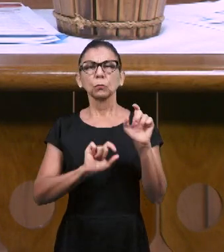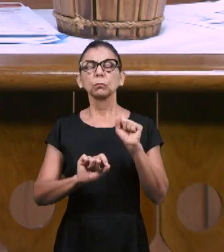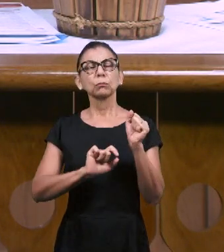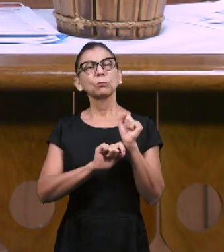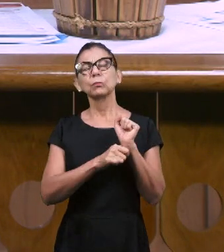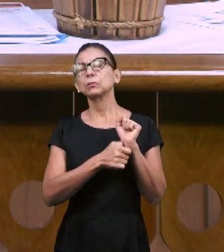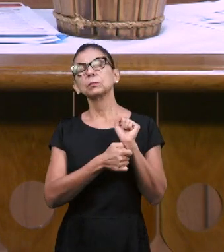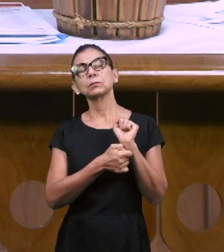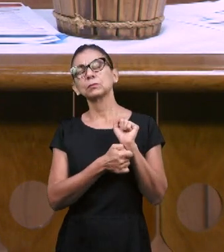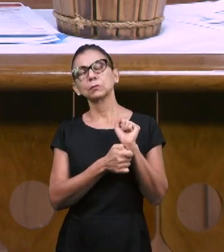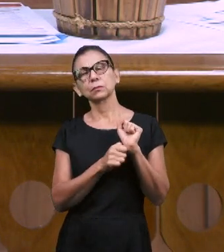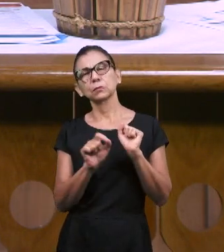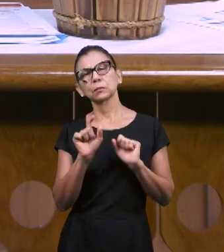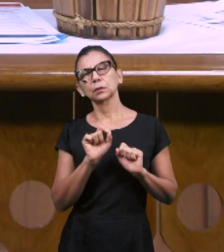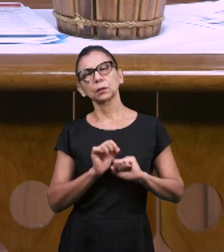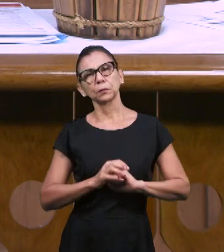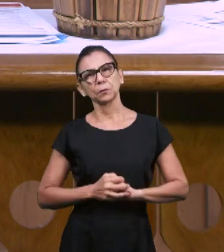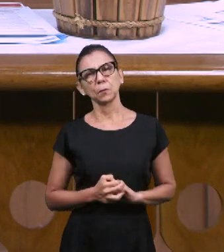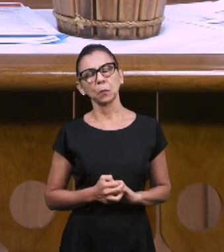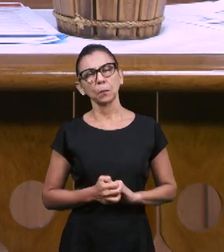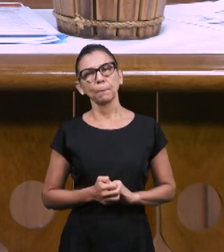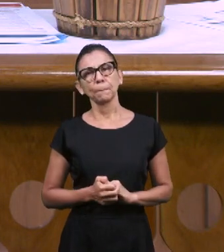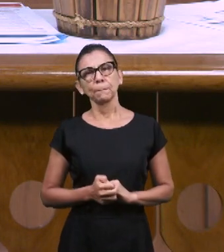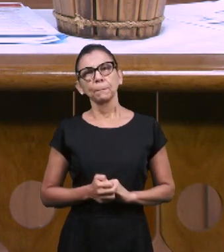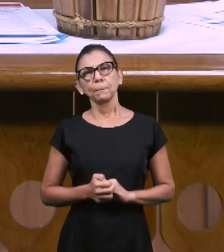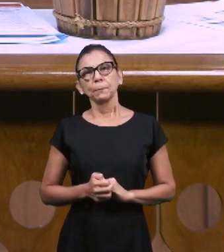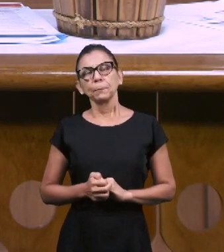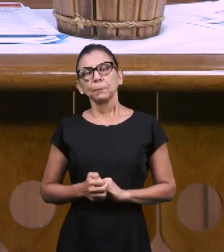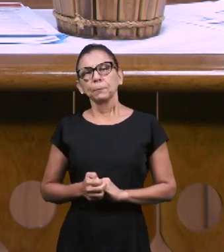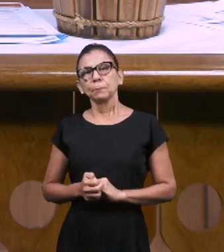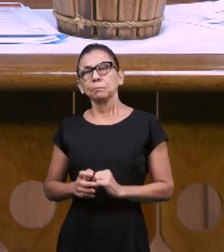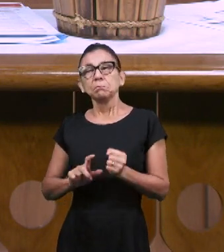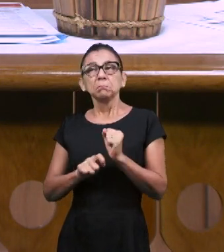mystère? Mes frères, le mystère,